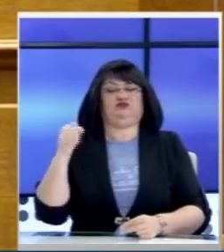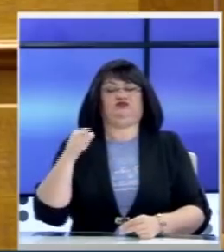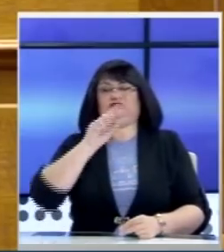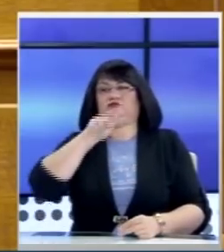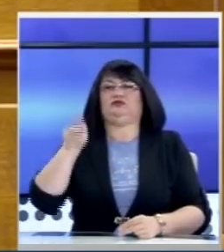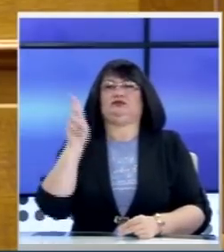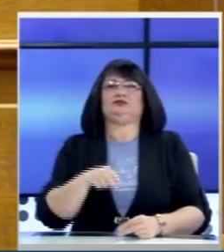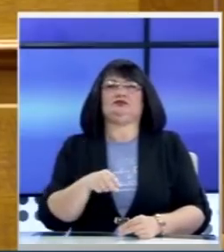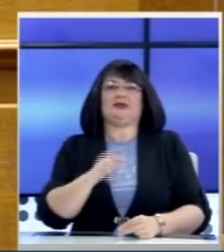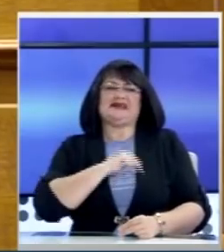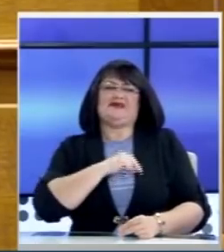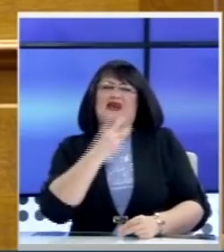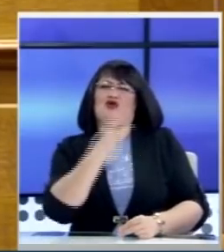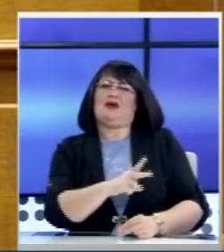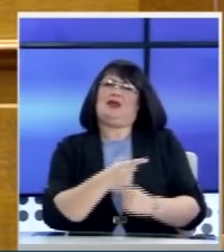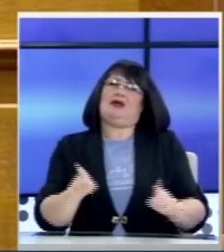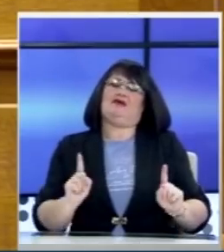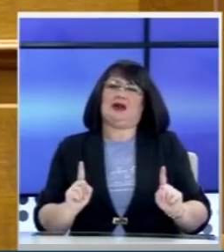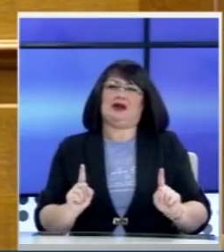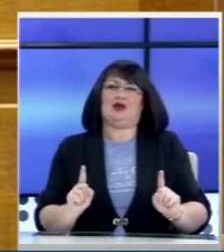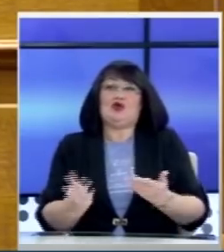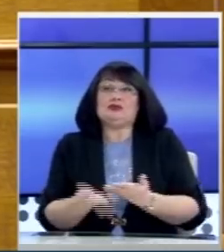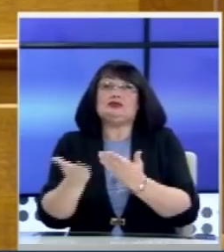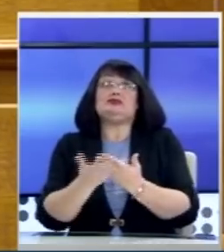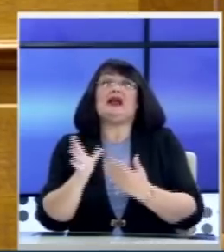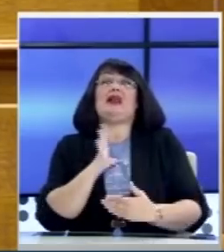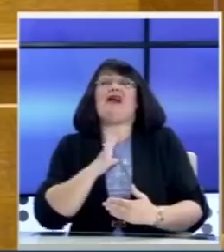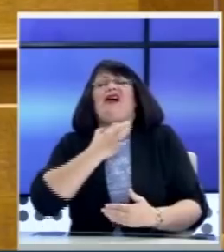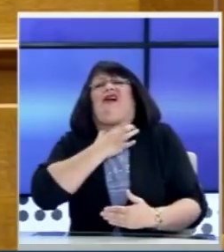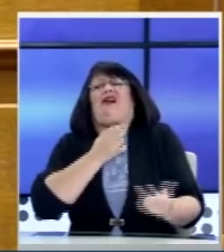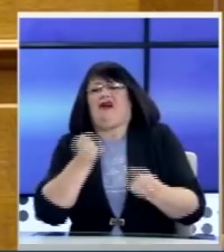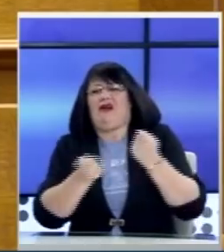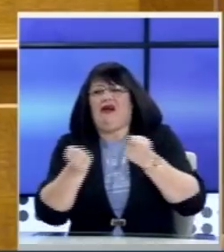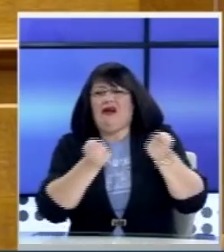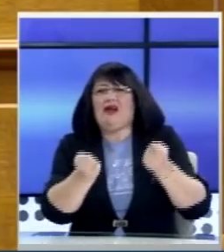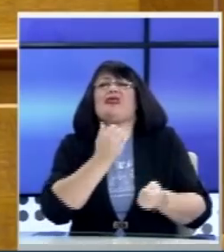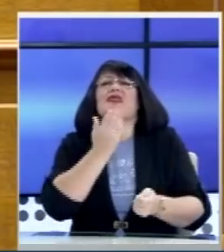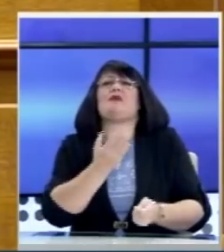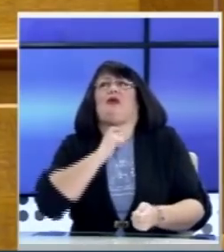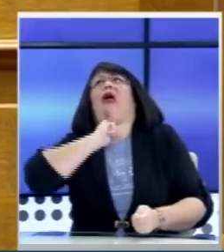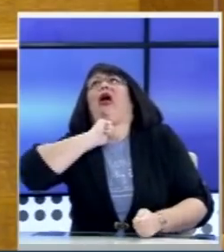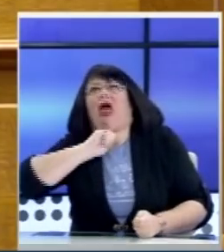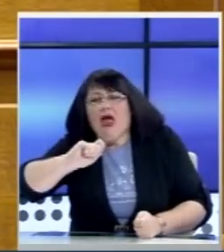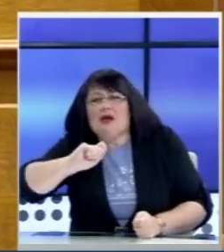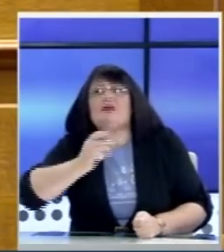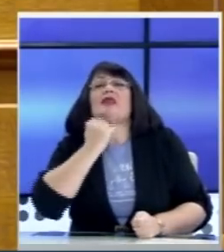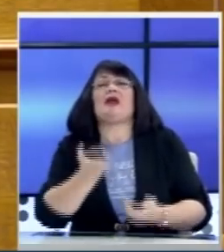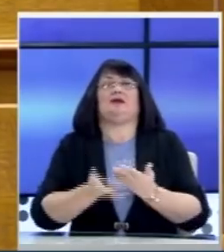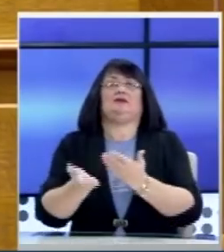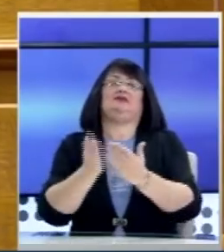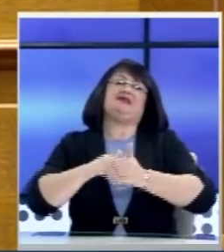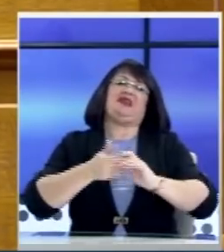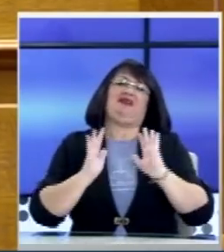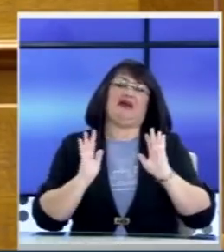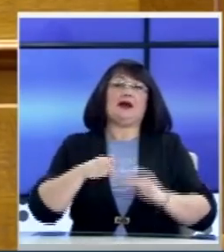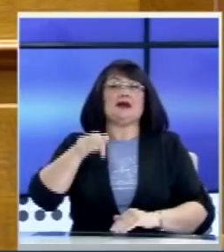άλλα συμφέροντα υπηρετείτε. Δεν υπηρετείτε συμφέροντα των υπερχρεωμένων νοικοκυριών που είναι με τη θηλιά στο λαιμό. Σήμερα